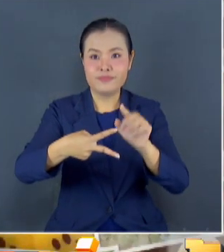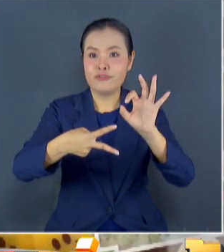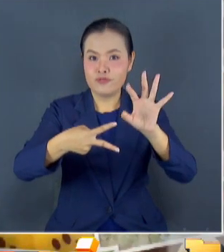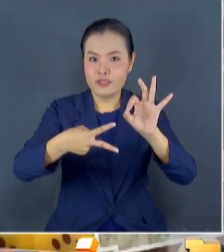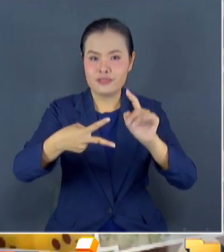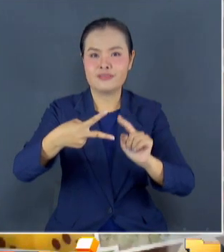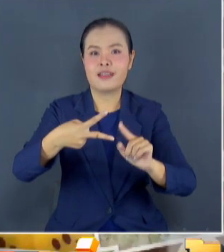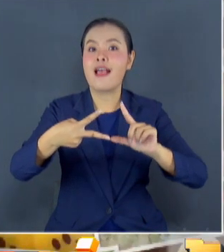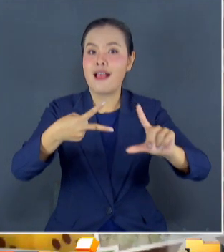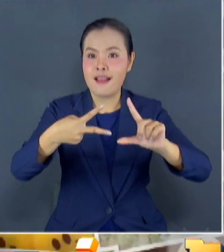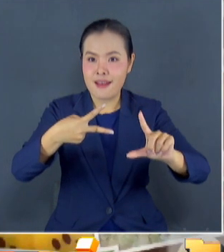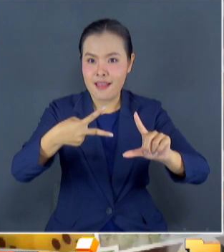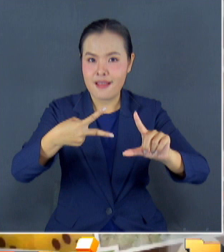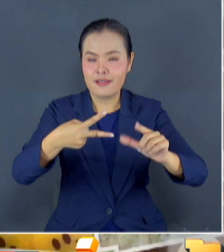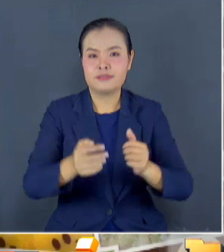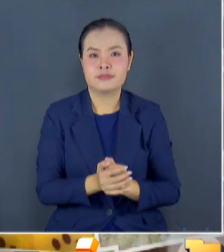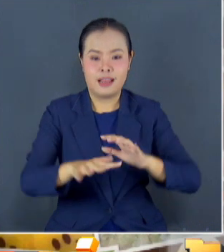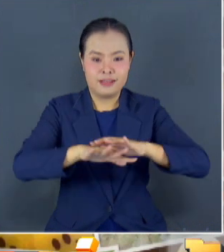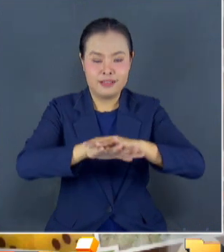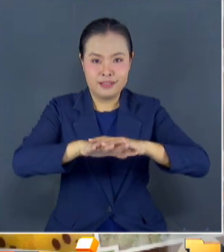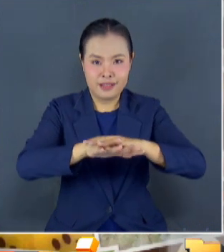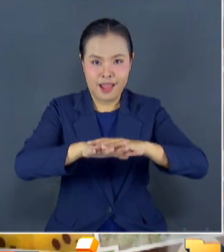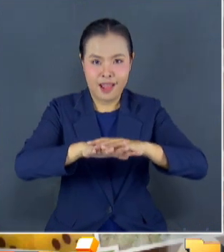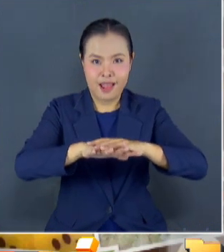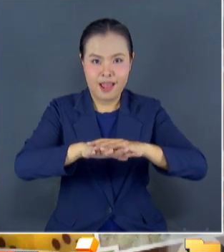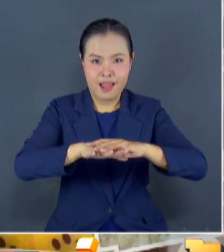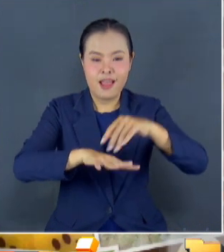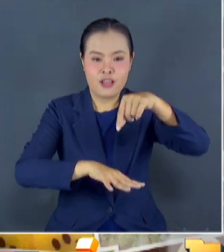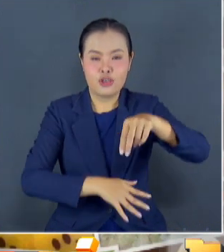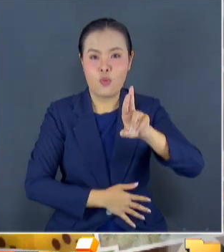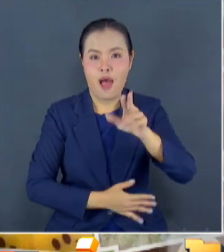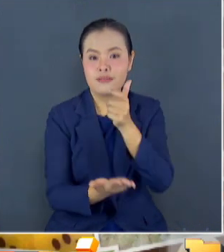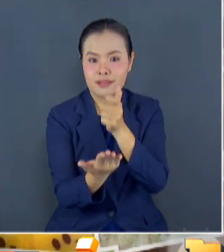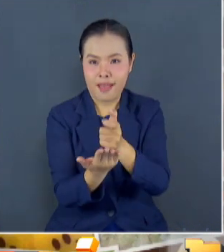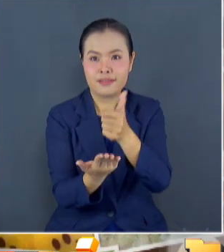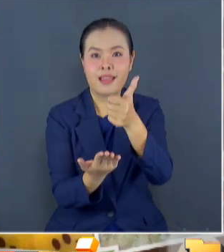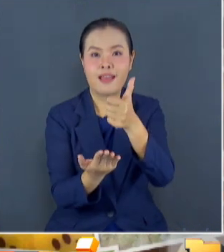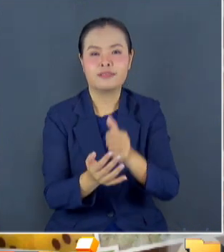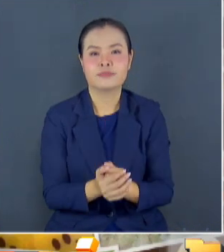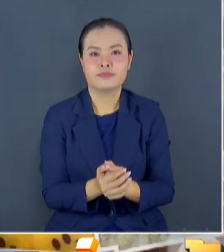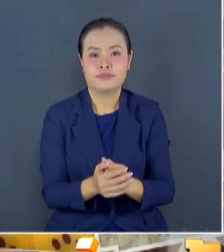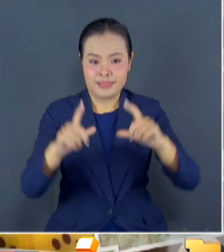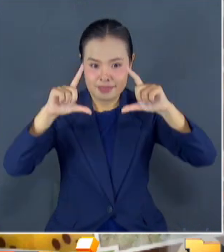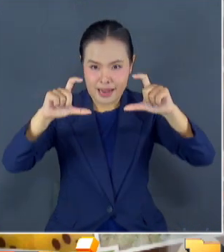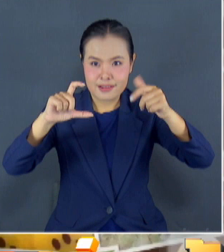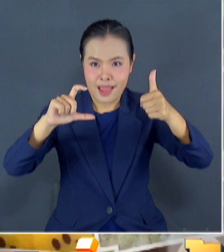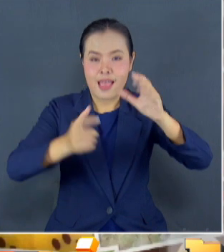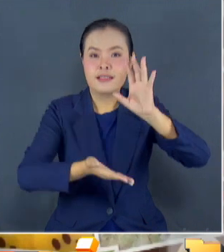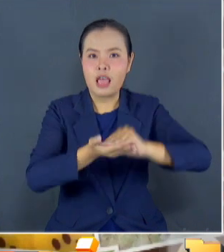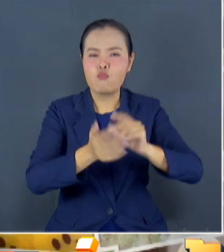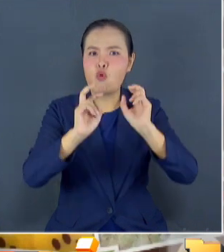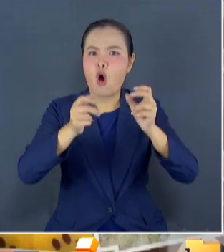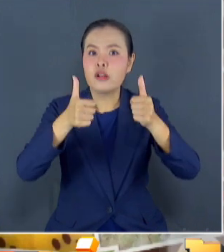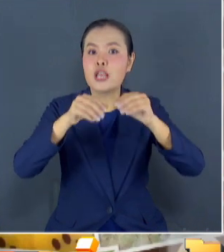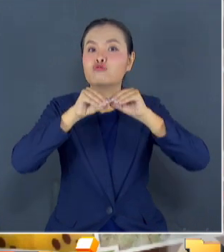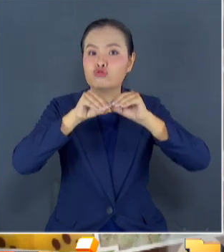Facebook Mono News หรือที่ LINE Good Morning Thailand หรือว่าอีกช่องทางนึงเลยง่ายๆเลยสแกน QR Code หน้าจอนะครับคุณผู้ชมถ่ายหน้าจอเอาไว้ได้นะฮะเวลามีเรื่องดี